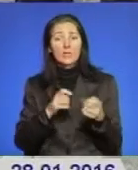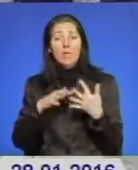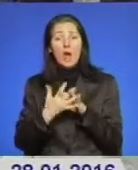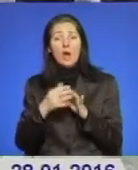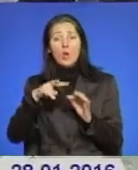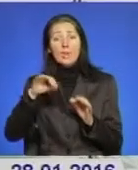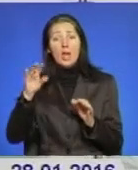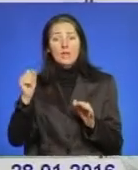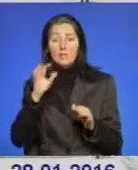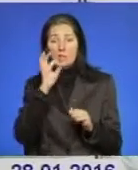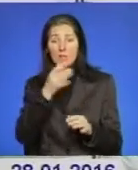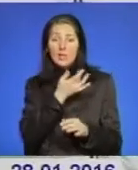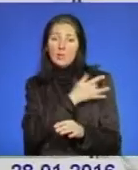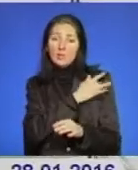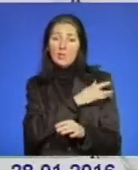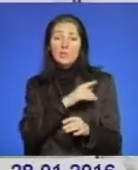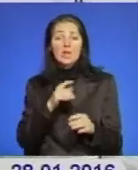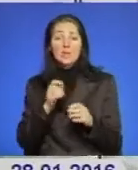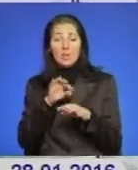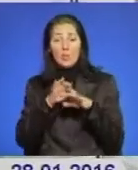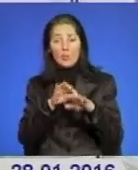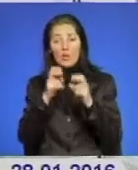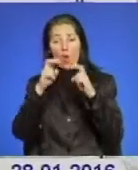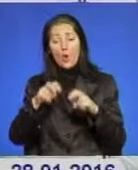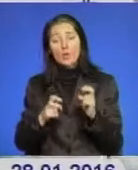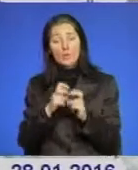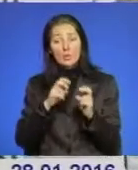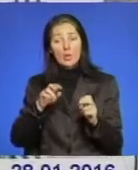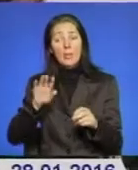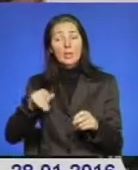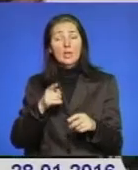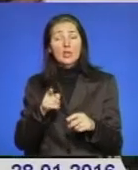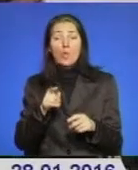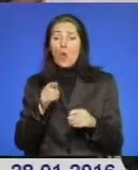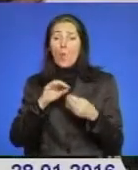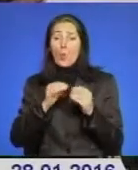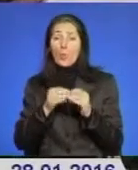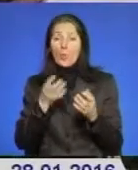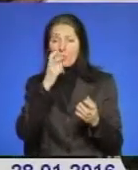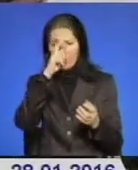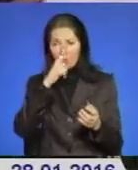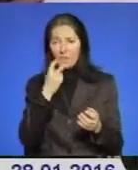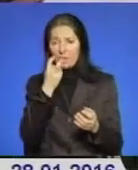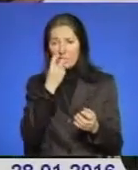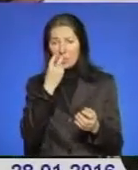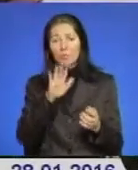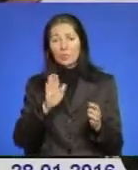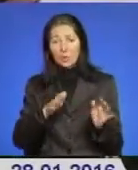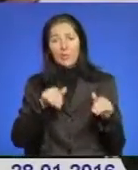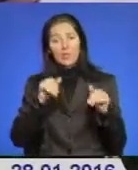що санепідемстанція провела огляд підприємства, після чого проблема поганого запаху була усунена. На протязі